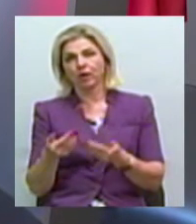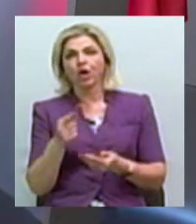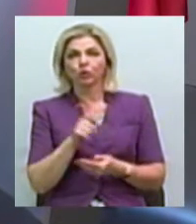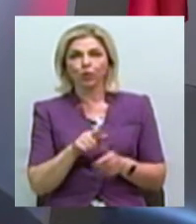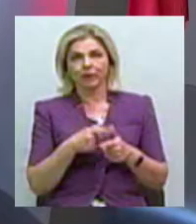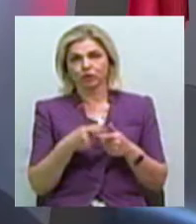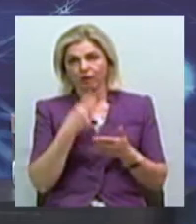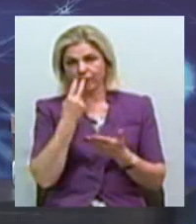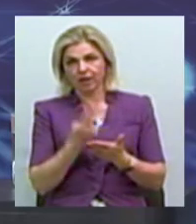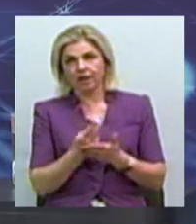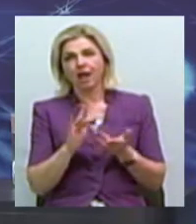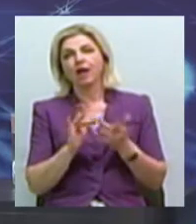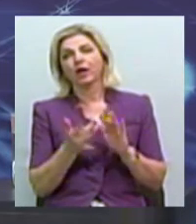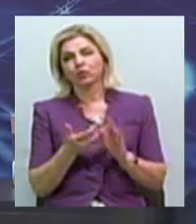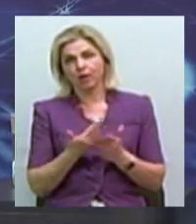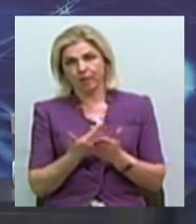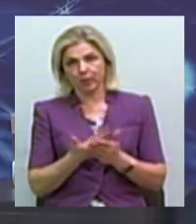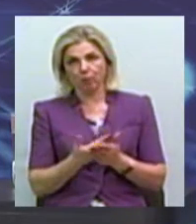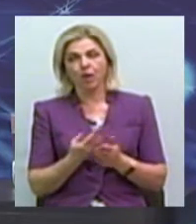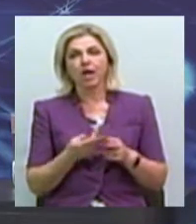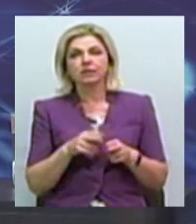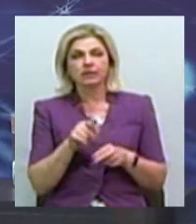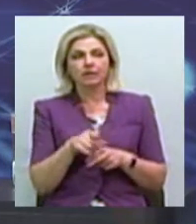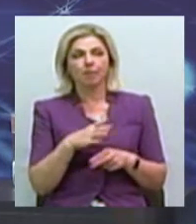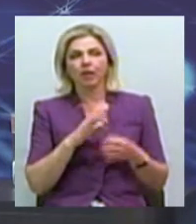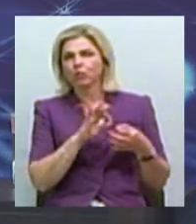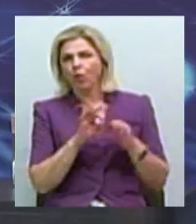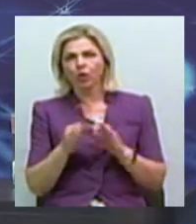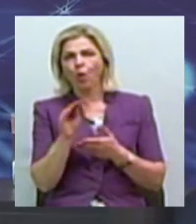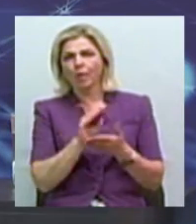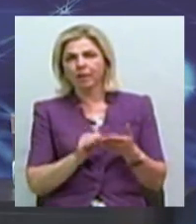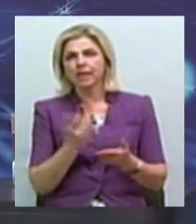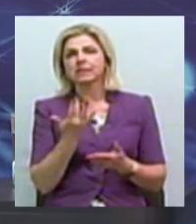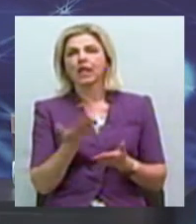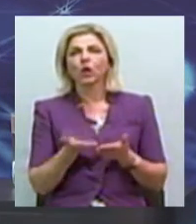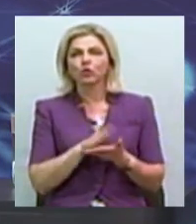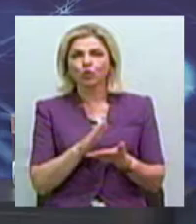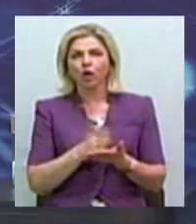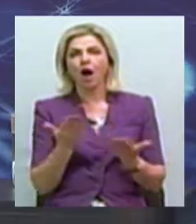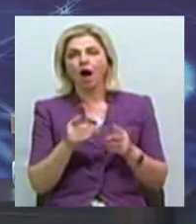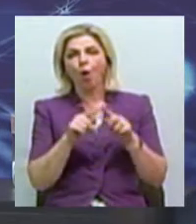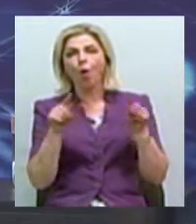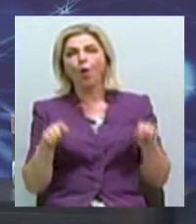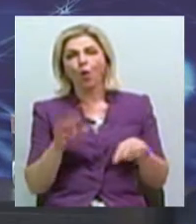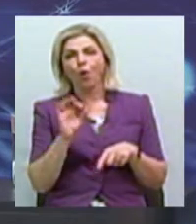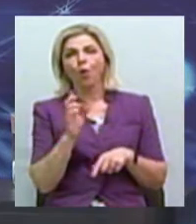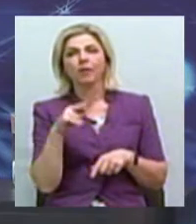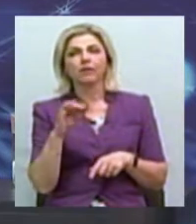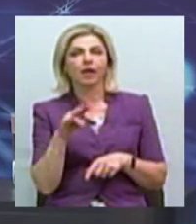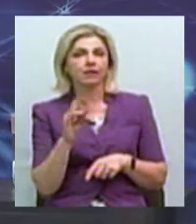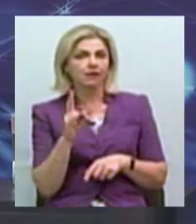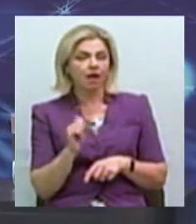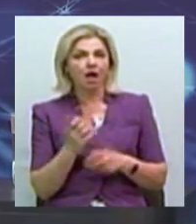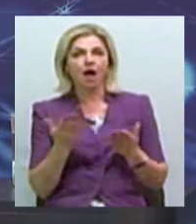вигляді, скажімо, в електронному, наприклад, вигляді, все докладно було описано. Скільки сторінок, яка обкладинка, чи є ілюстрації,